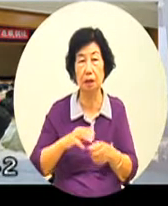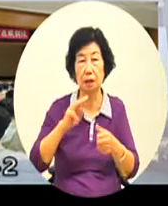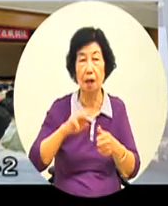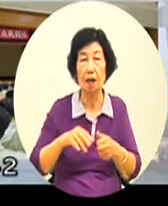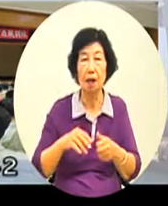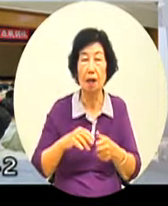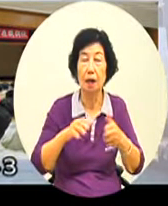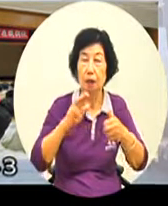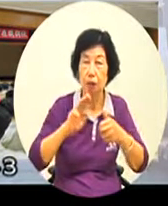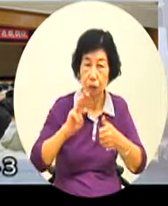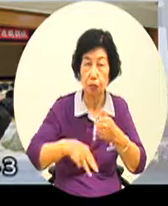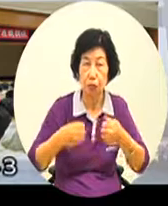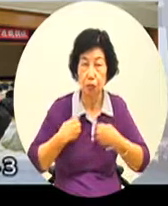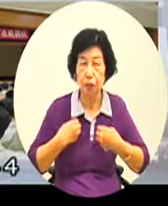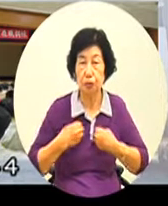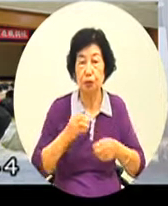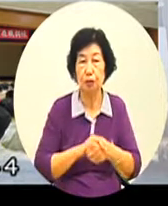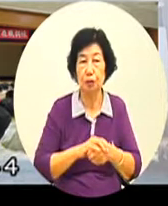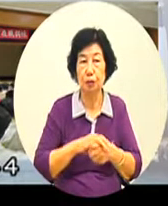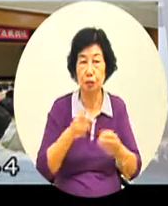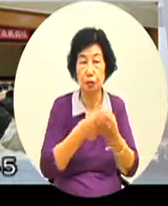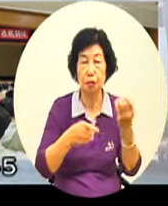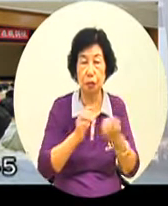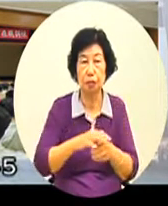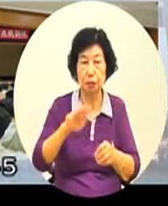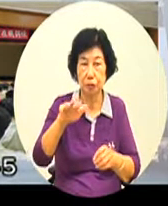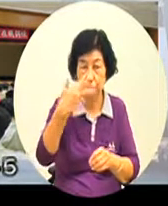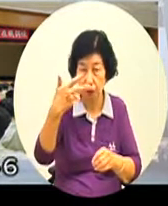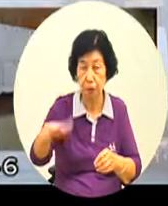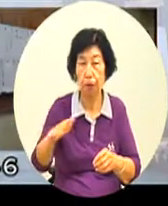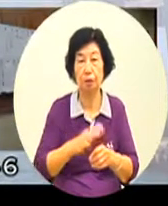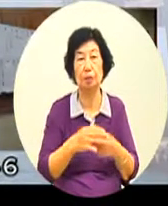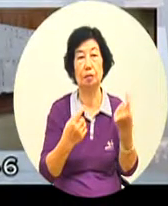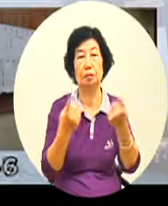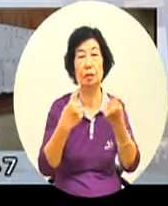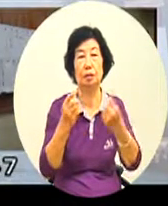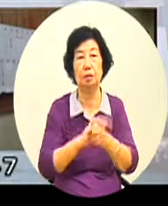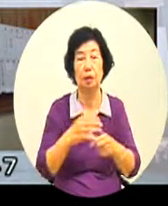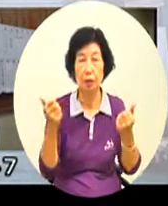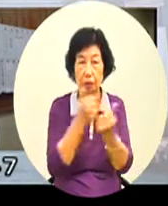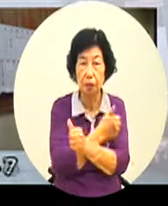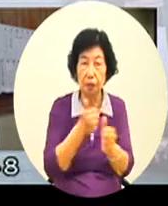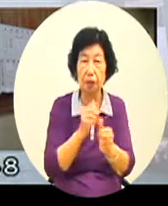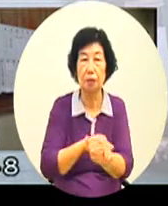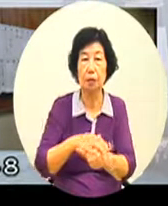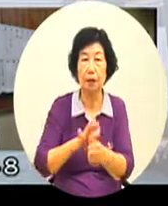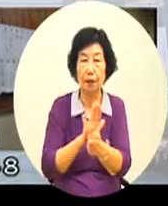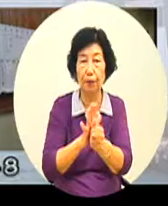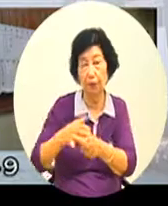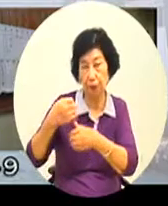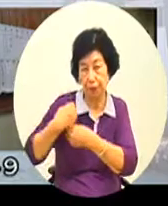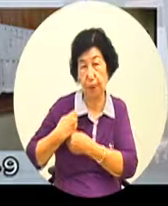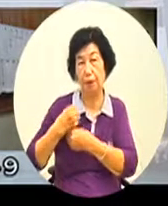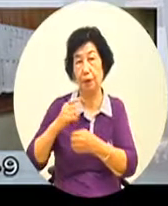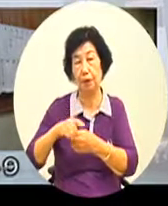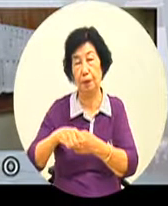讲习，总计办理4次，700余人参加。替代役男 服勤管理，总